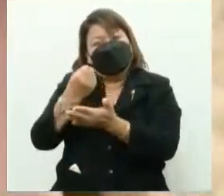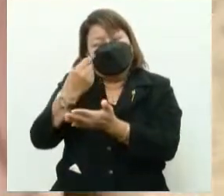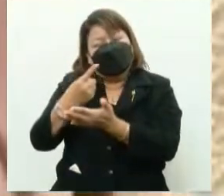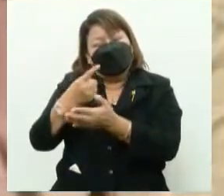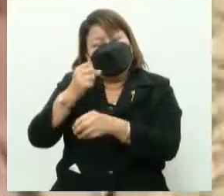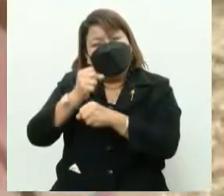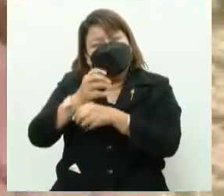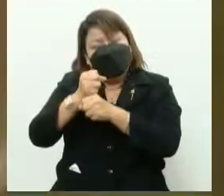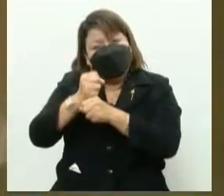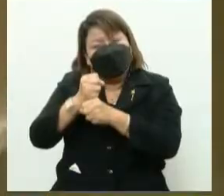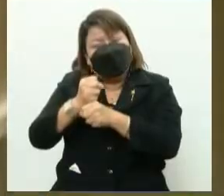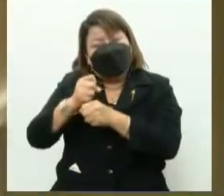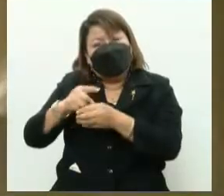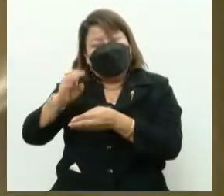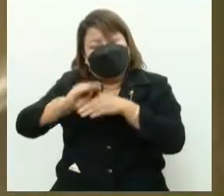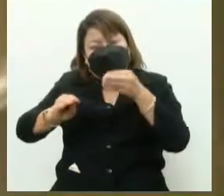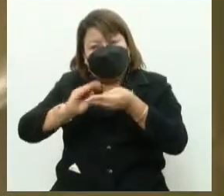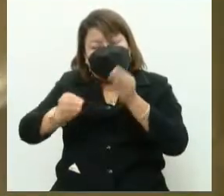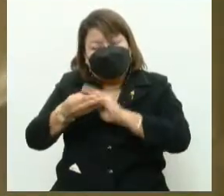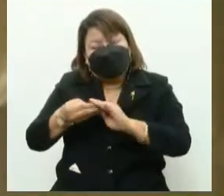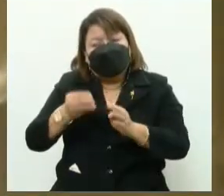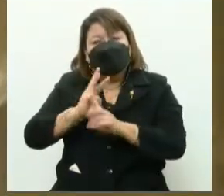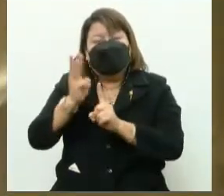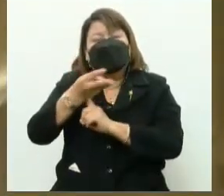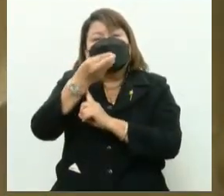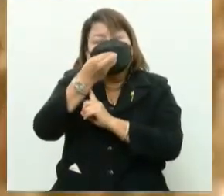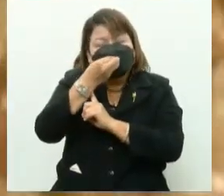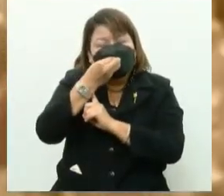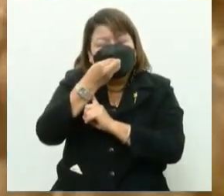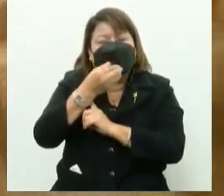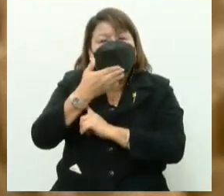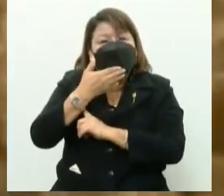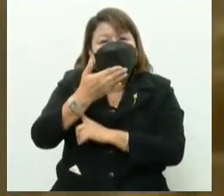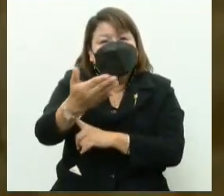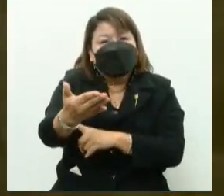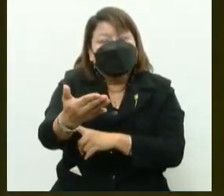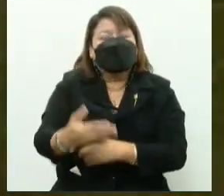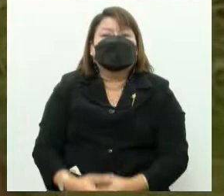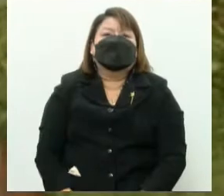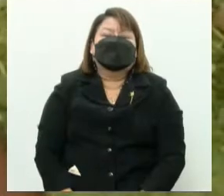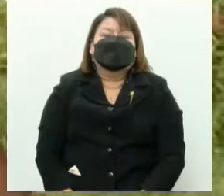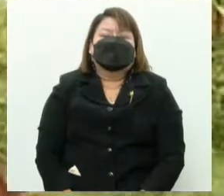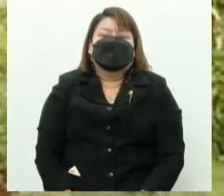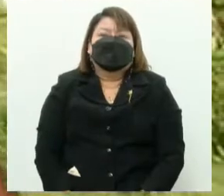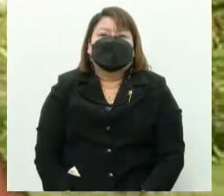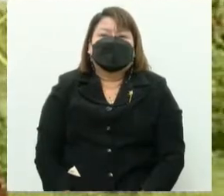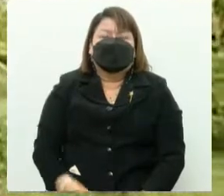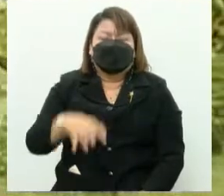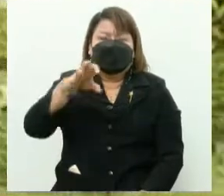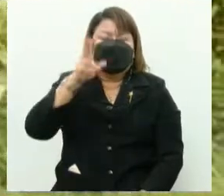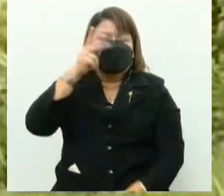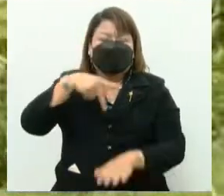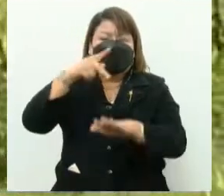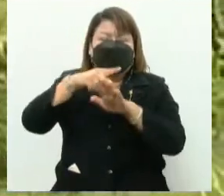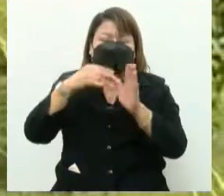ประณีตศิลป์วัฒนธรรมการกินอยู่จวบจนทุกวันนี้สำนักงานเขตพื้นที่